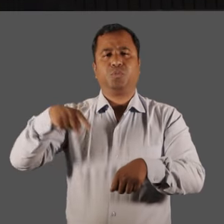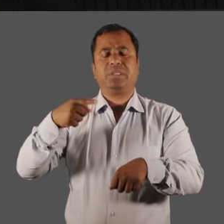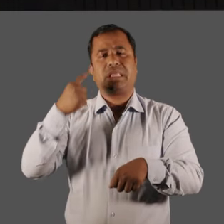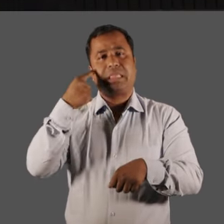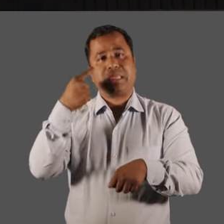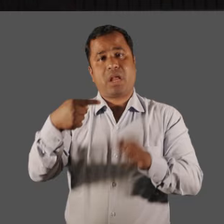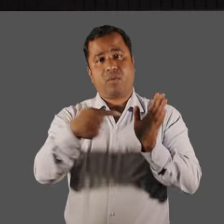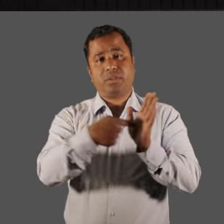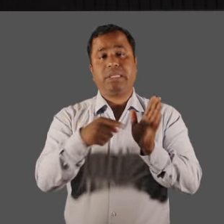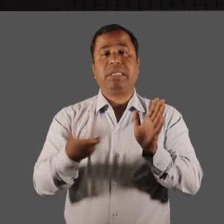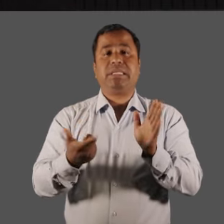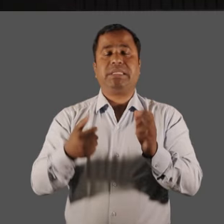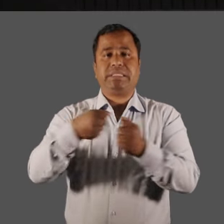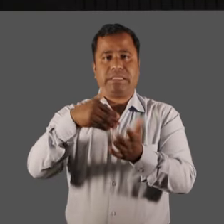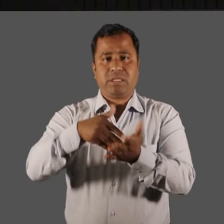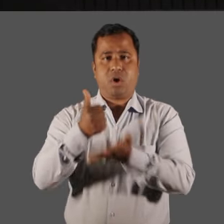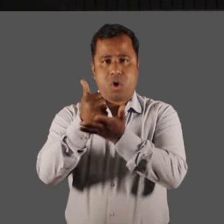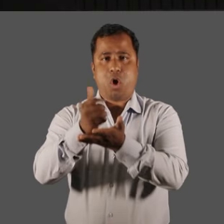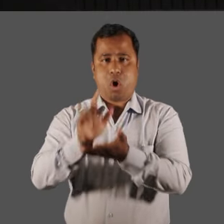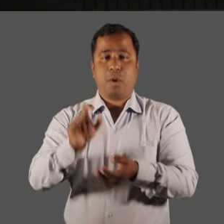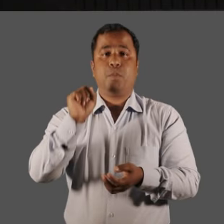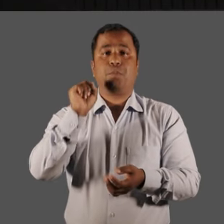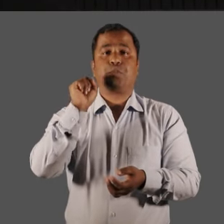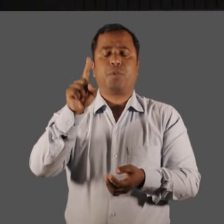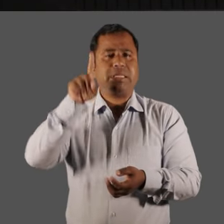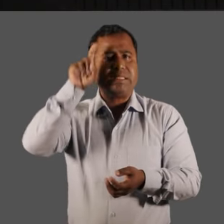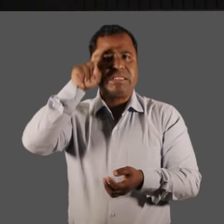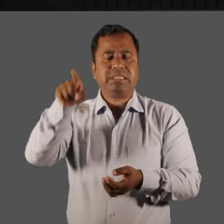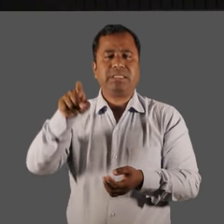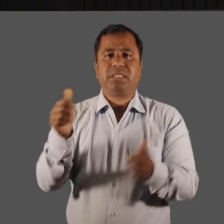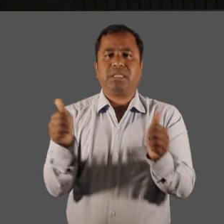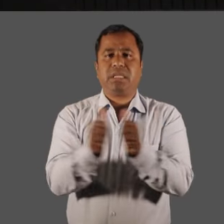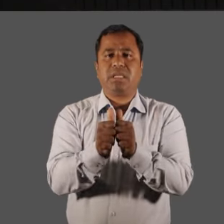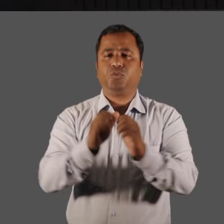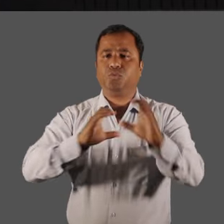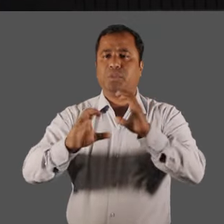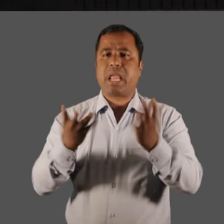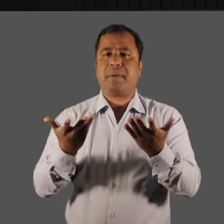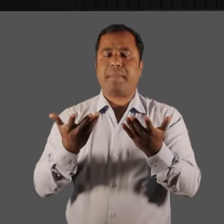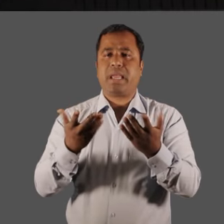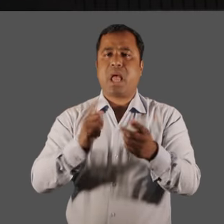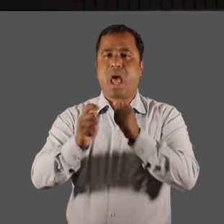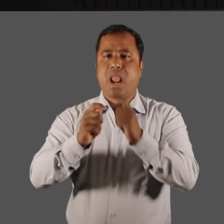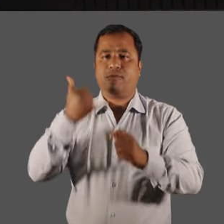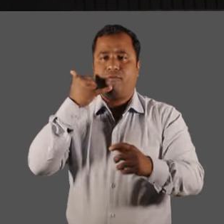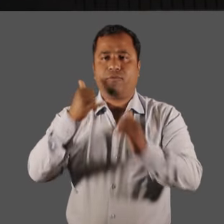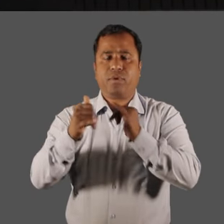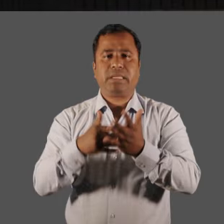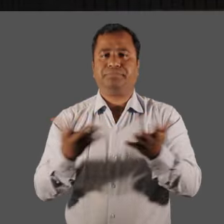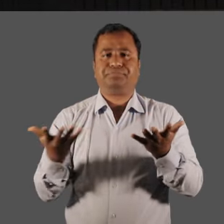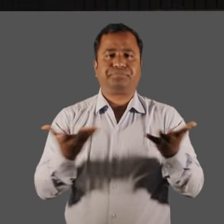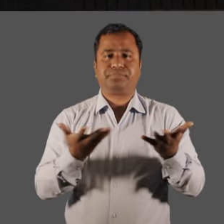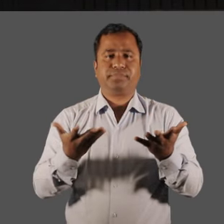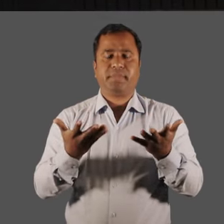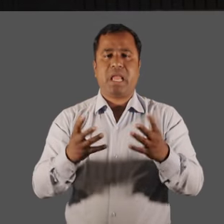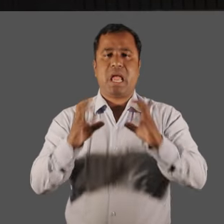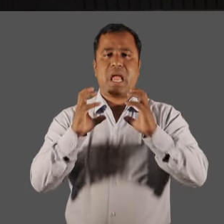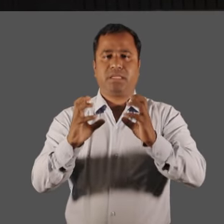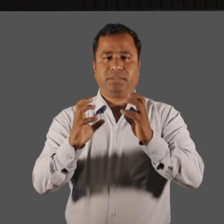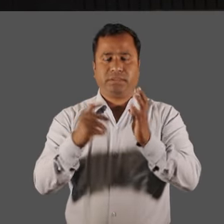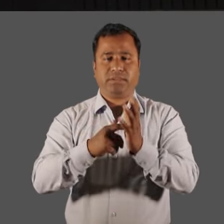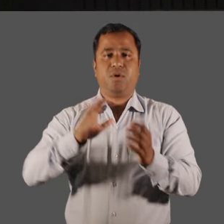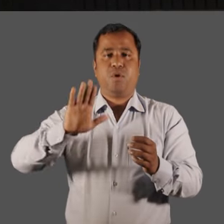জানেন যে তাদেরকে চাকরি দিতে গেলে প্রথমেই যেটা চিন্তা করে যে তাদের সাথে যোগাযোগটা কিভাবে করব, কমিউনিকেশনের যে জায়গাটা, ওই